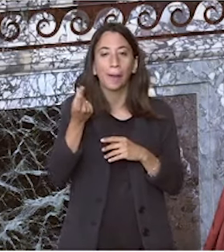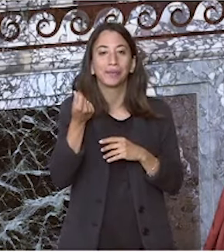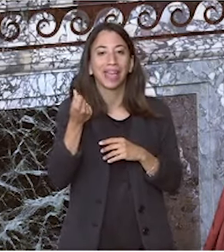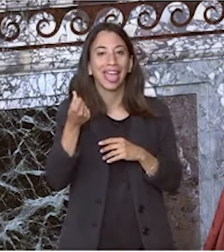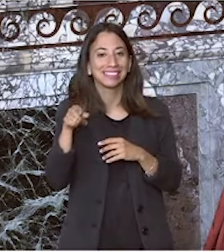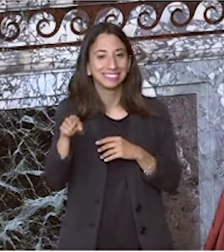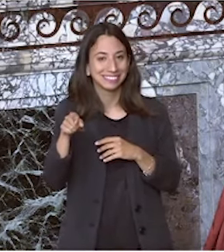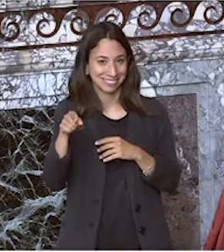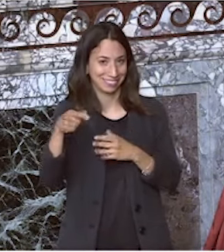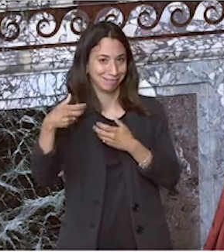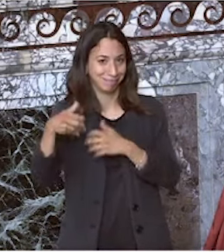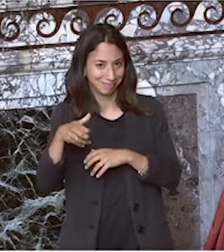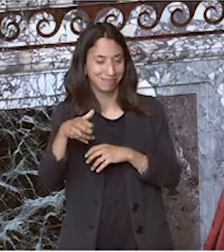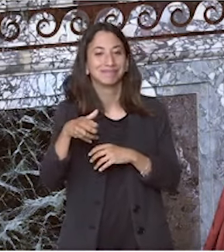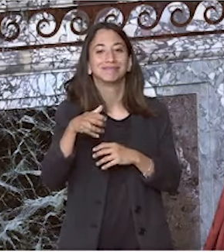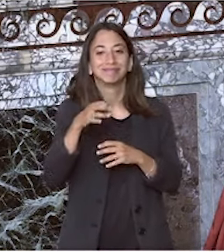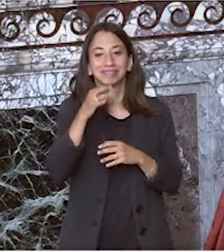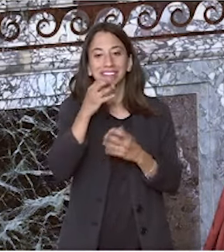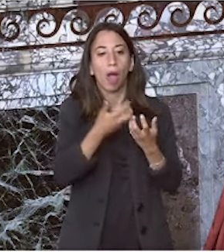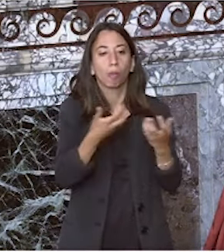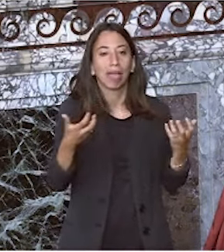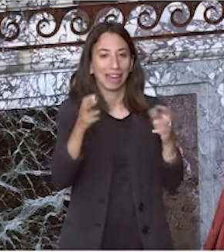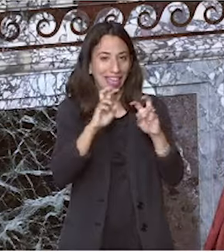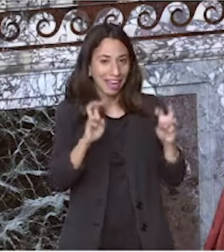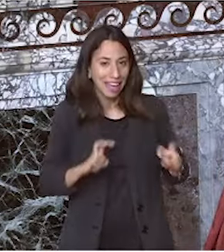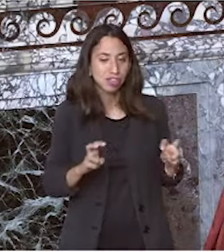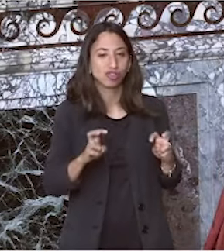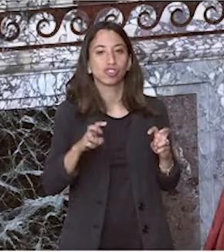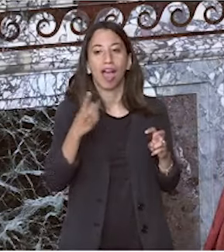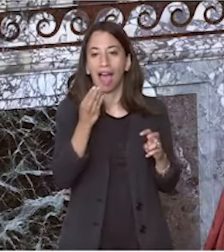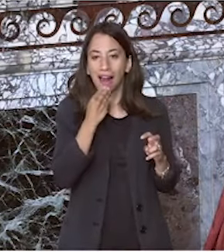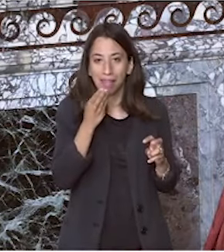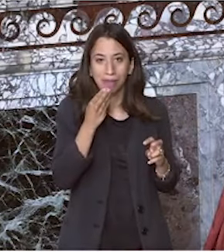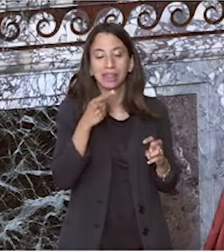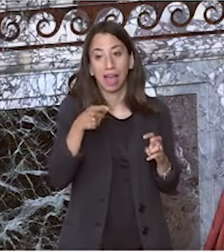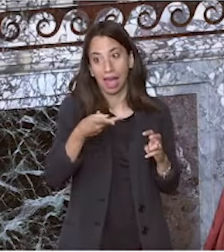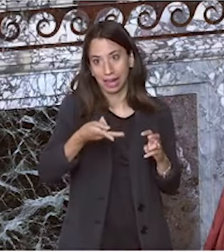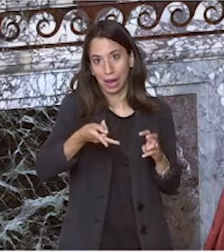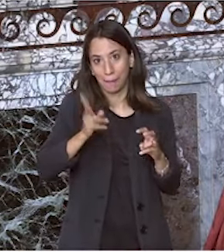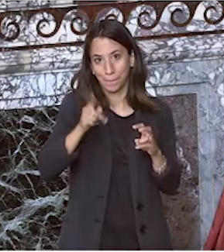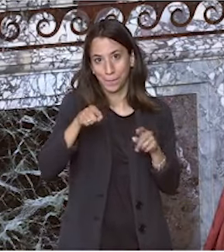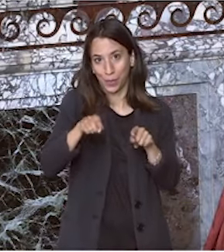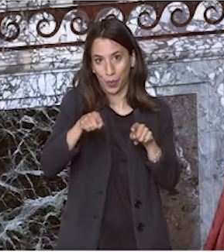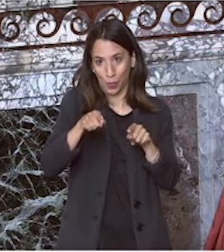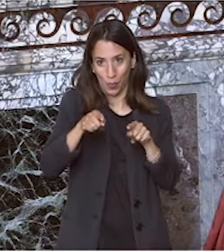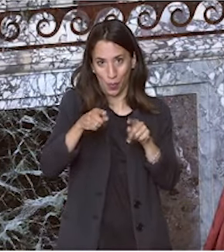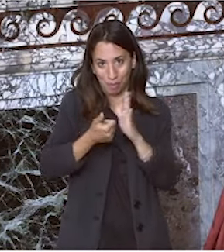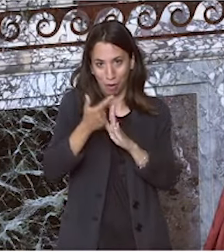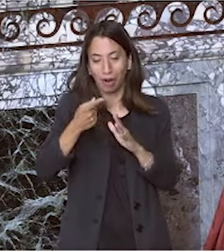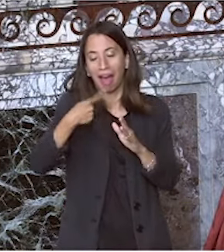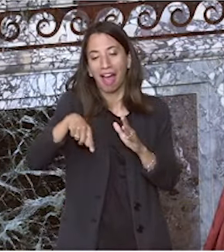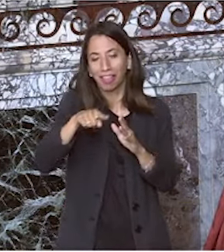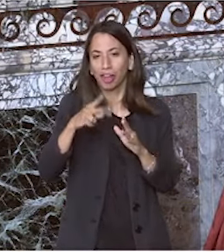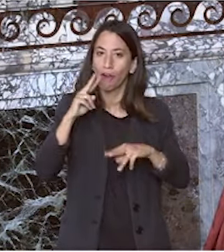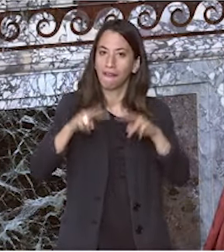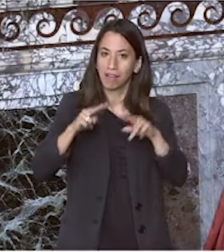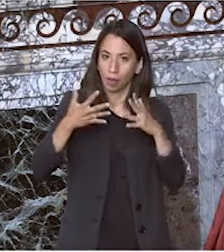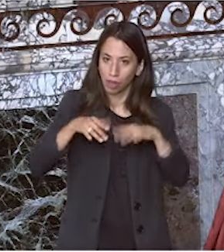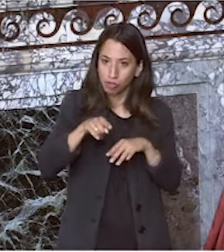prezzi, che esclude quelli dei beni energetici e alimentari tipicamente più volatili. Anche nel comparto dei